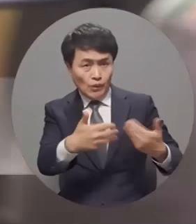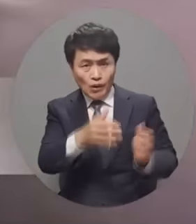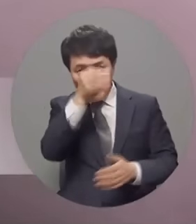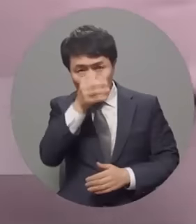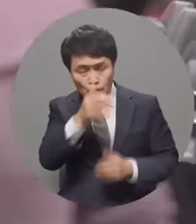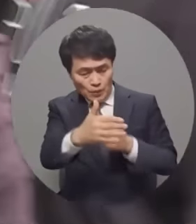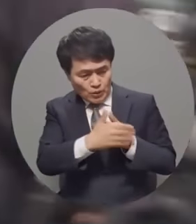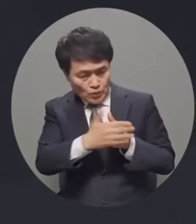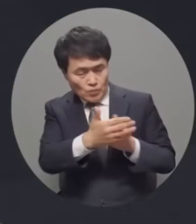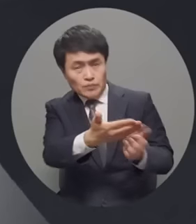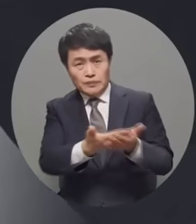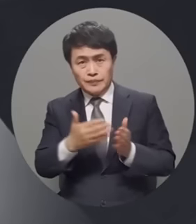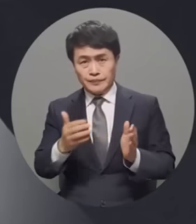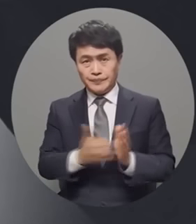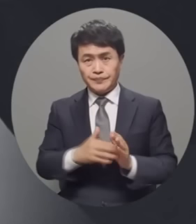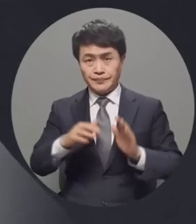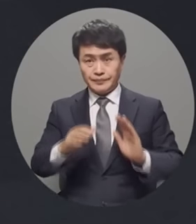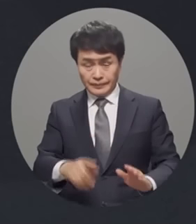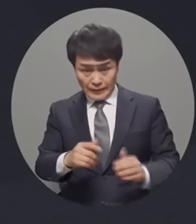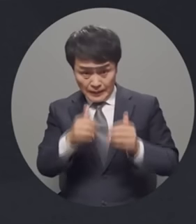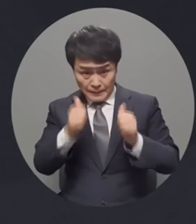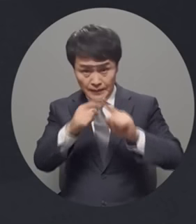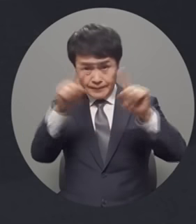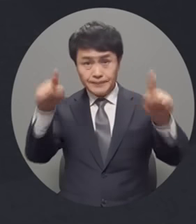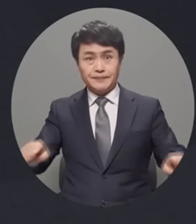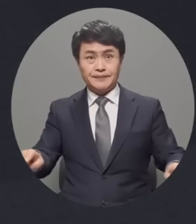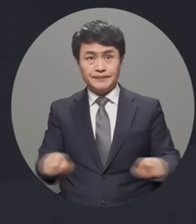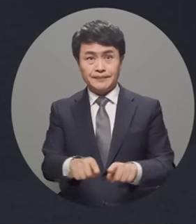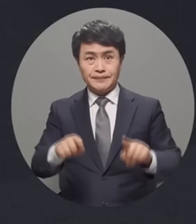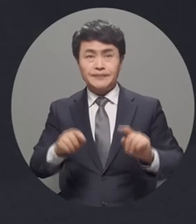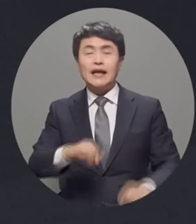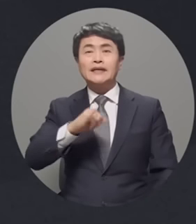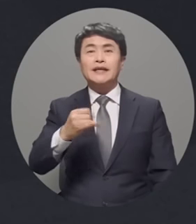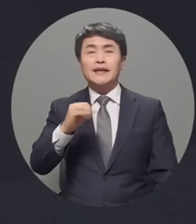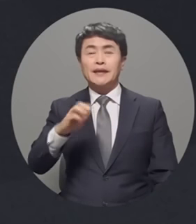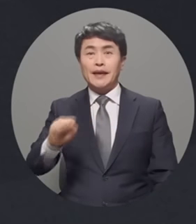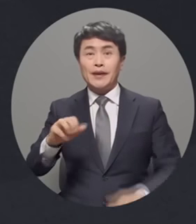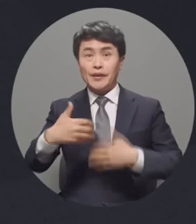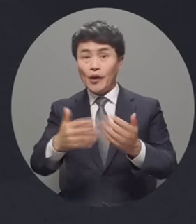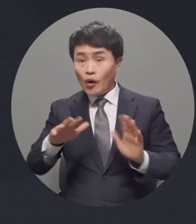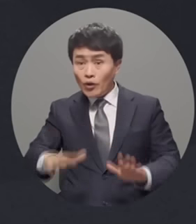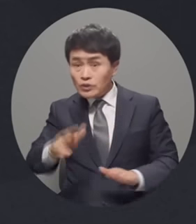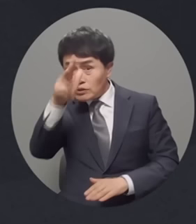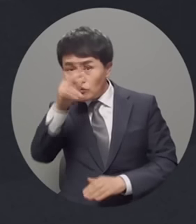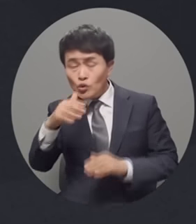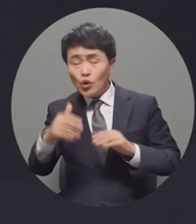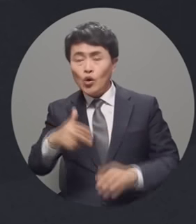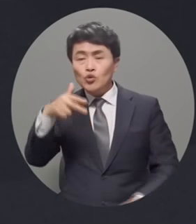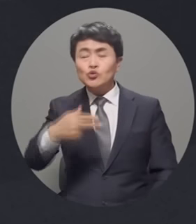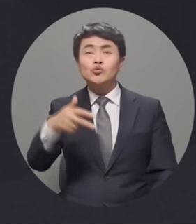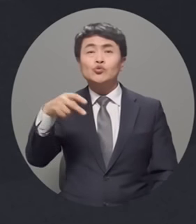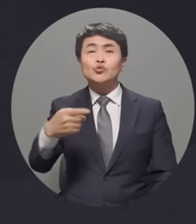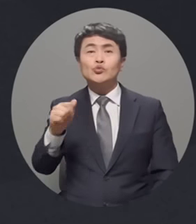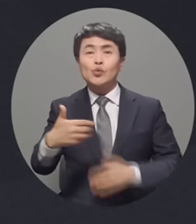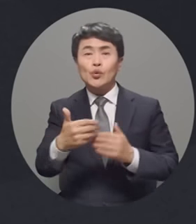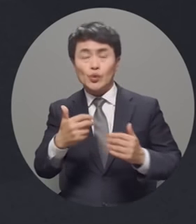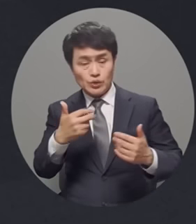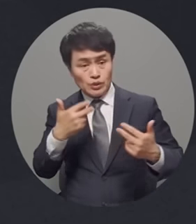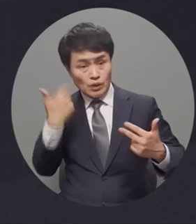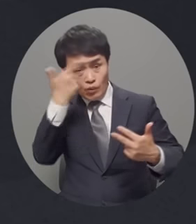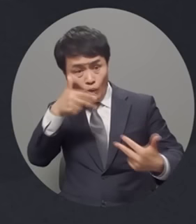도움도 받았습니다. 이들의 판결문입니다. JMS 신도이자 현직 경찰인 주수호 씨도 화상회의에